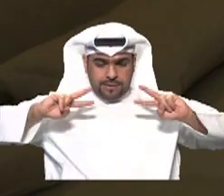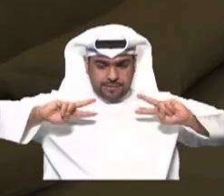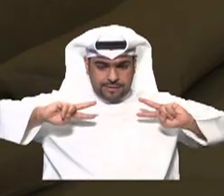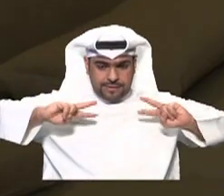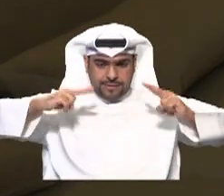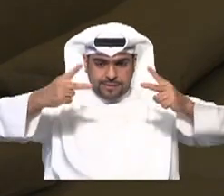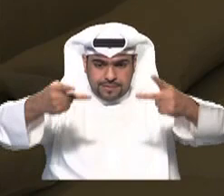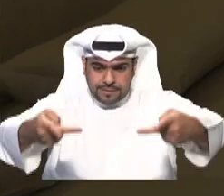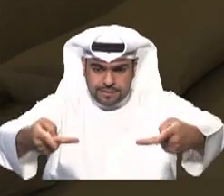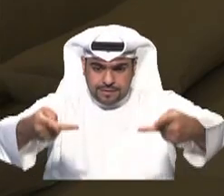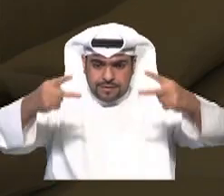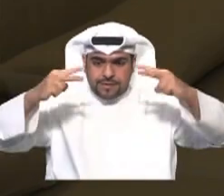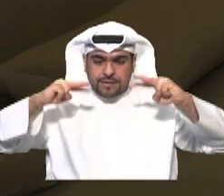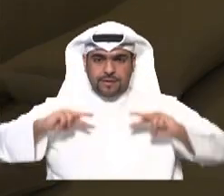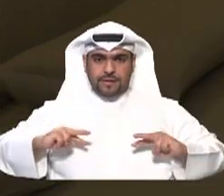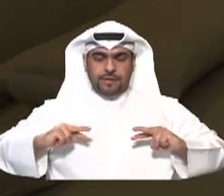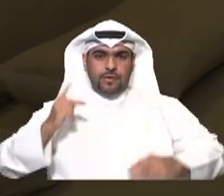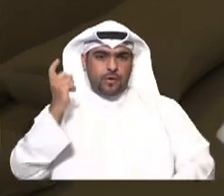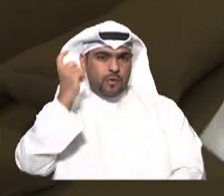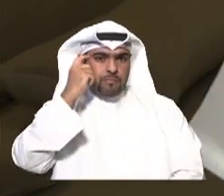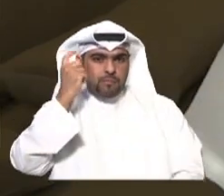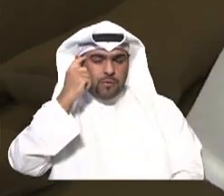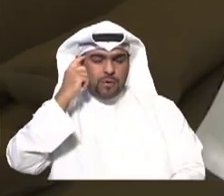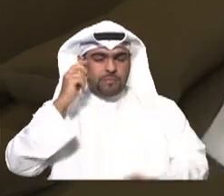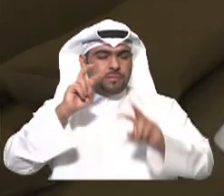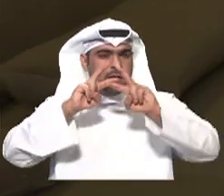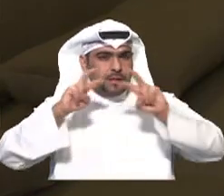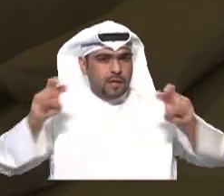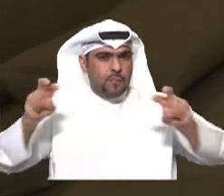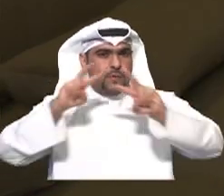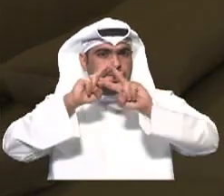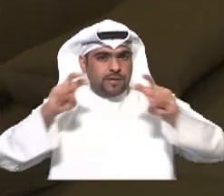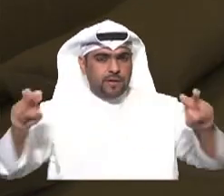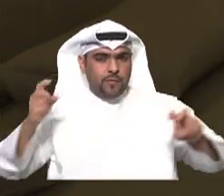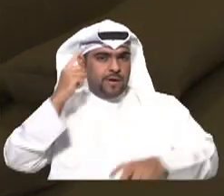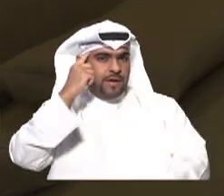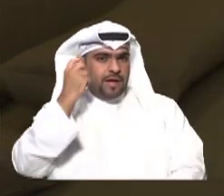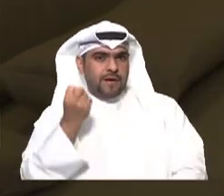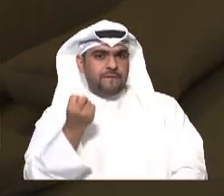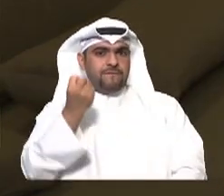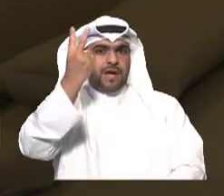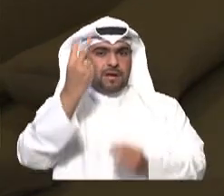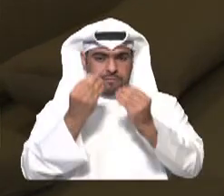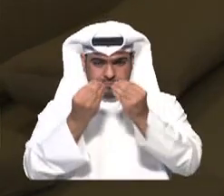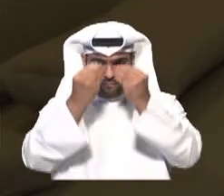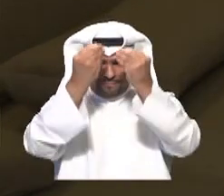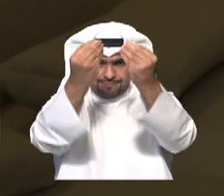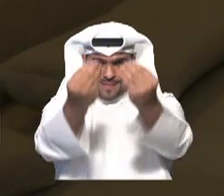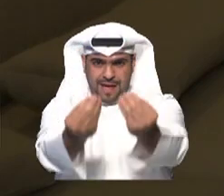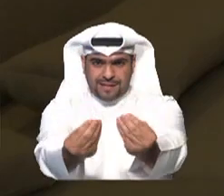وعصف ذهني، خلينا نقول بالنسبة حق المواضيع اللي تطرح على الساحة المحلية.